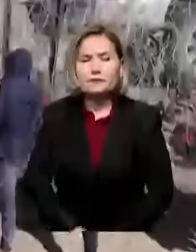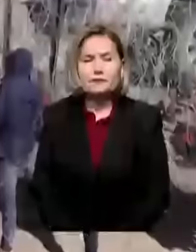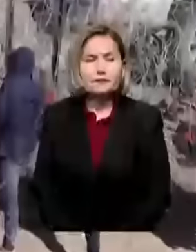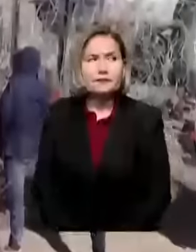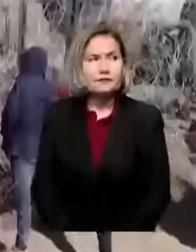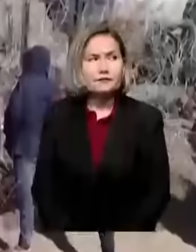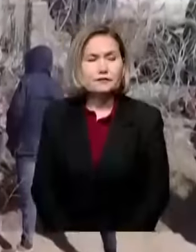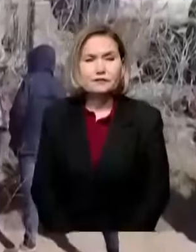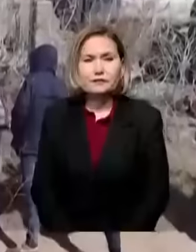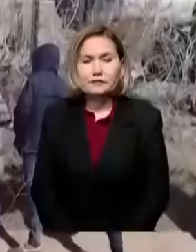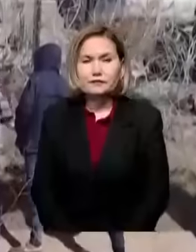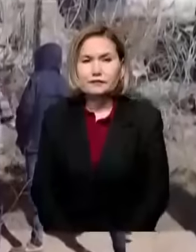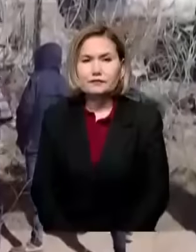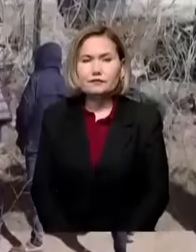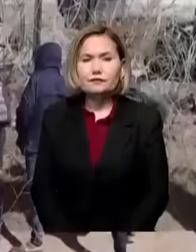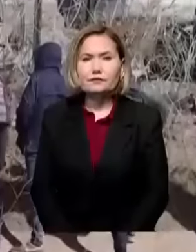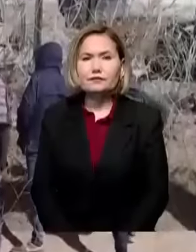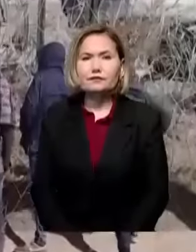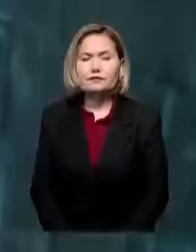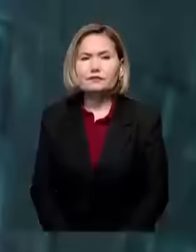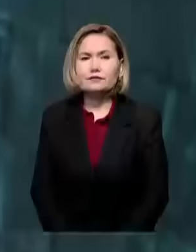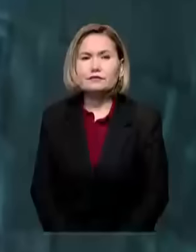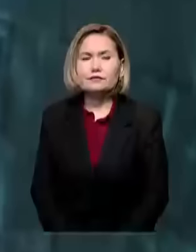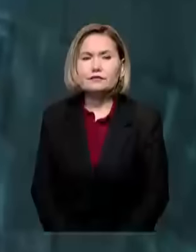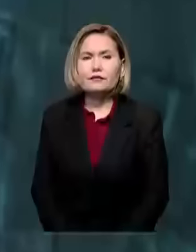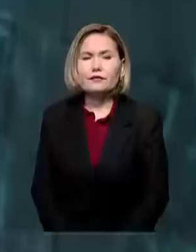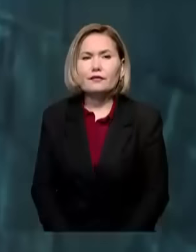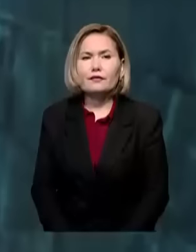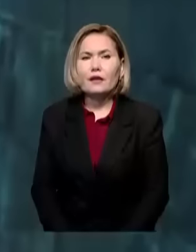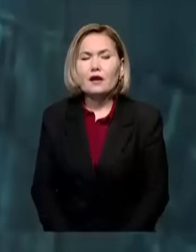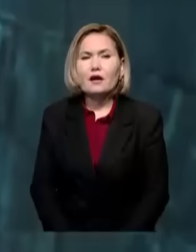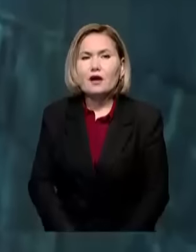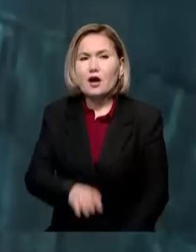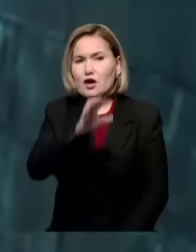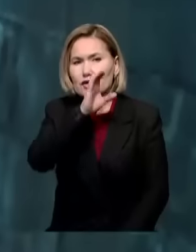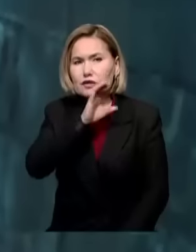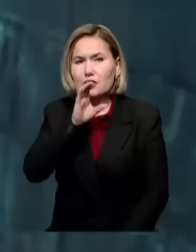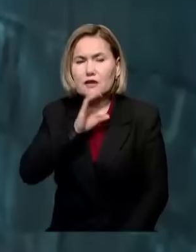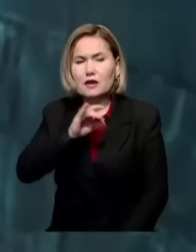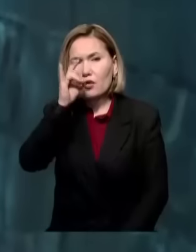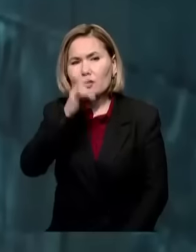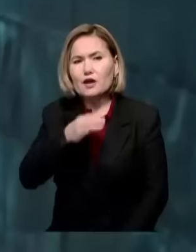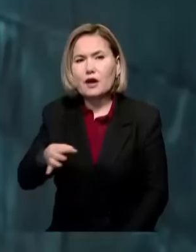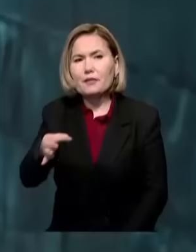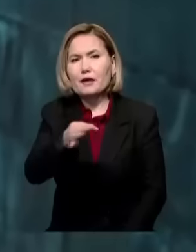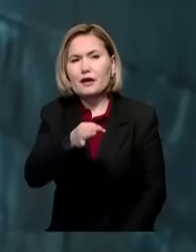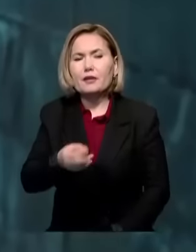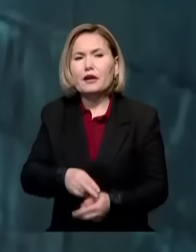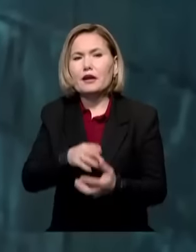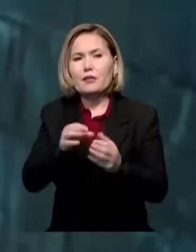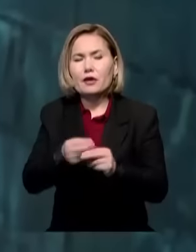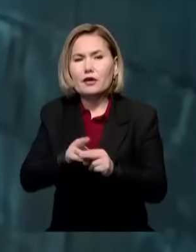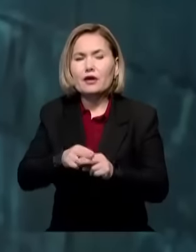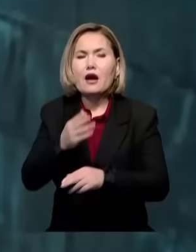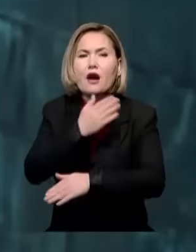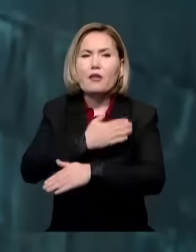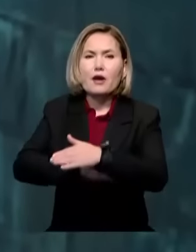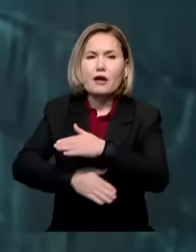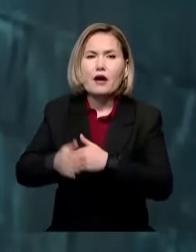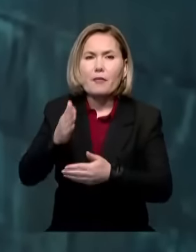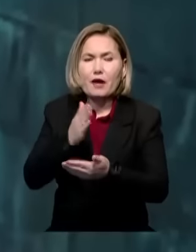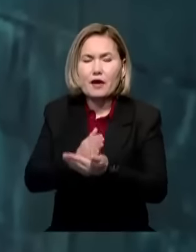кезет, Америка Құрама Штаттарынан. Ел жаңалықтарына ораламыз. Солтүстік Қазақстан облысындағы мекемелерде мүгедектігі